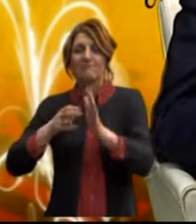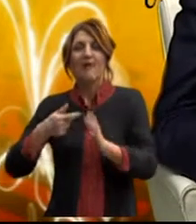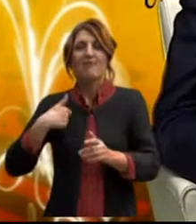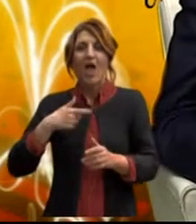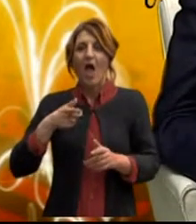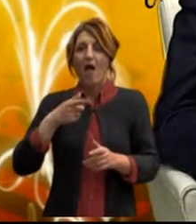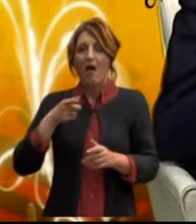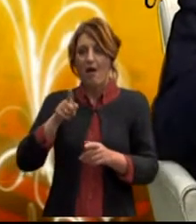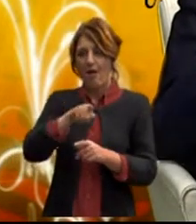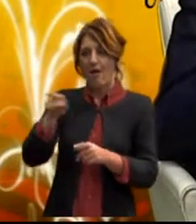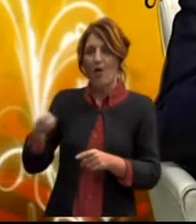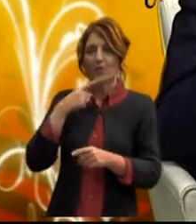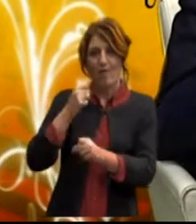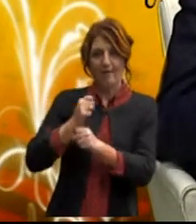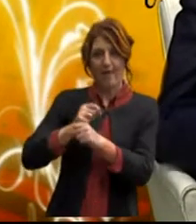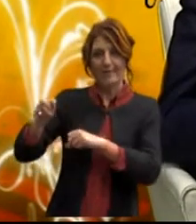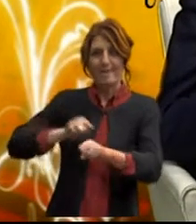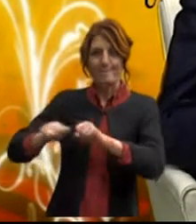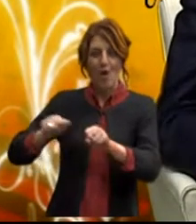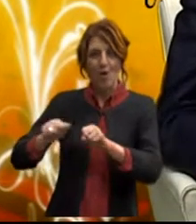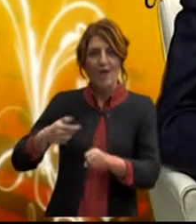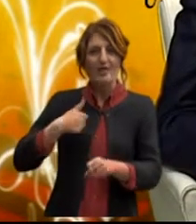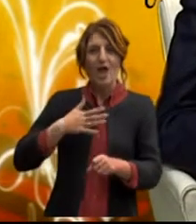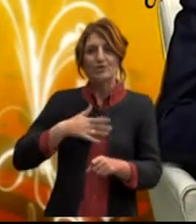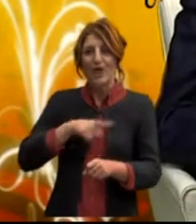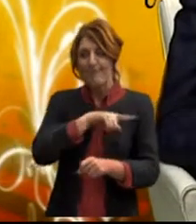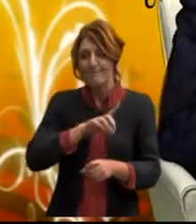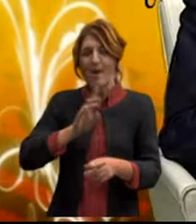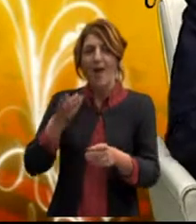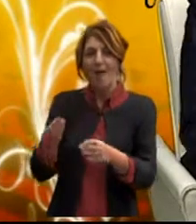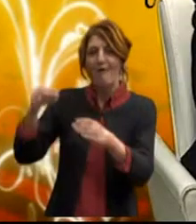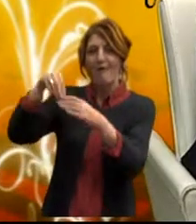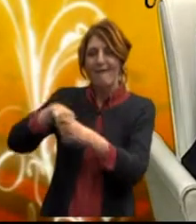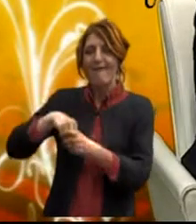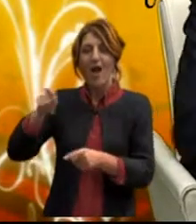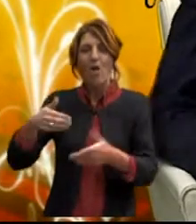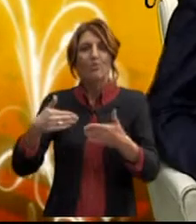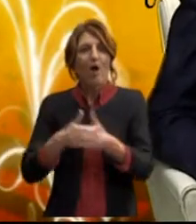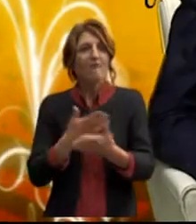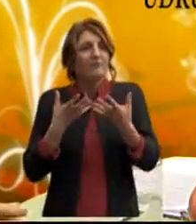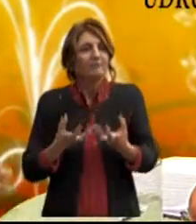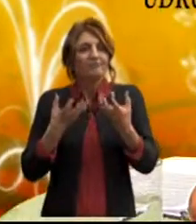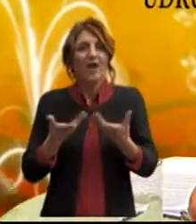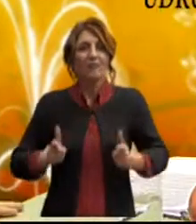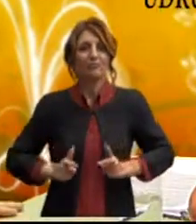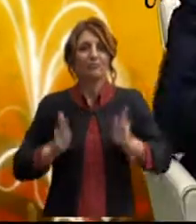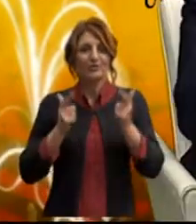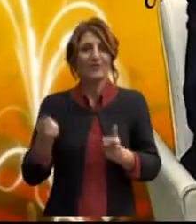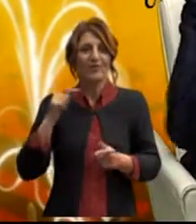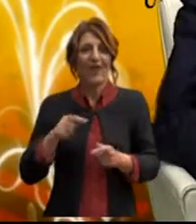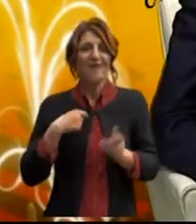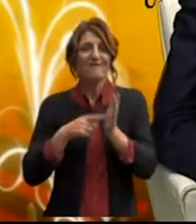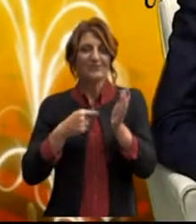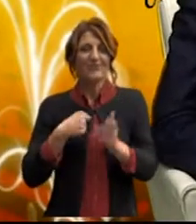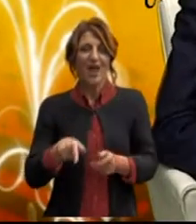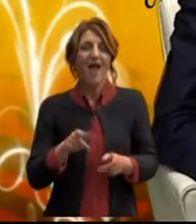želim pomoći da unesu jedan novi duh u psihijatriju, ne samo u psihijatriju, nego u Hrvatskoj, a nekad se malo i našalim,